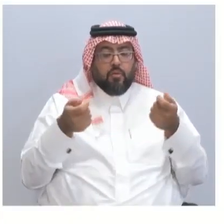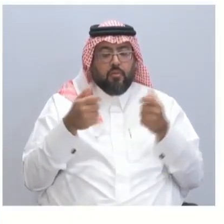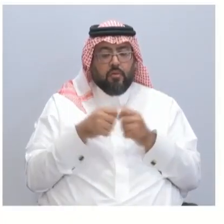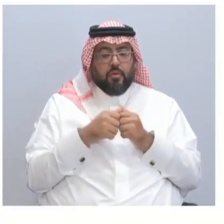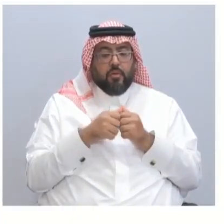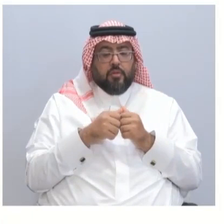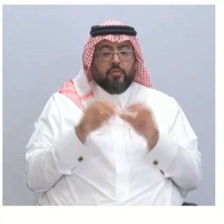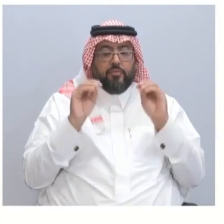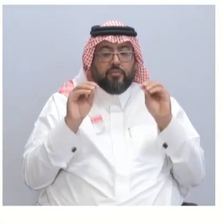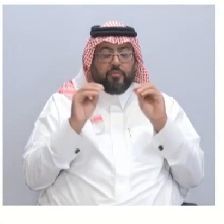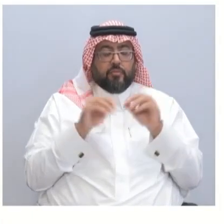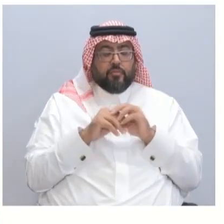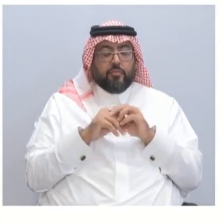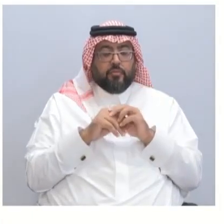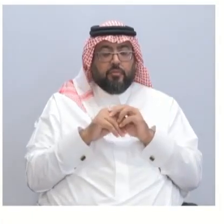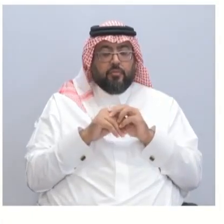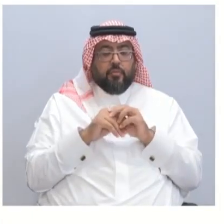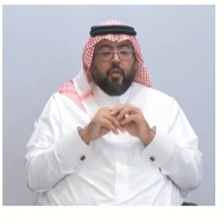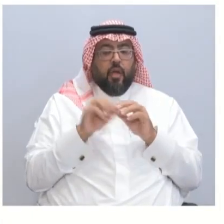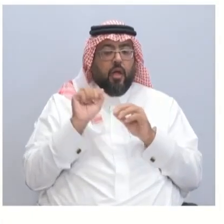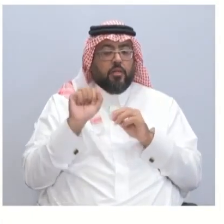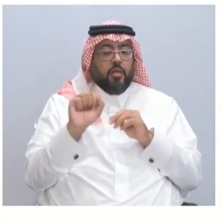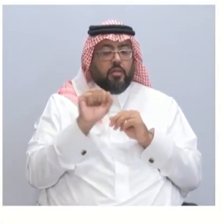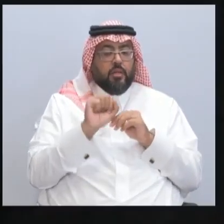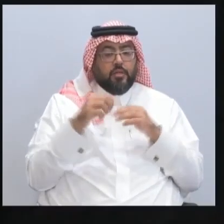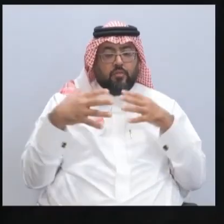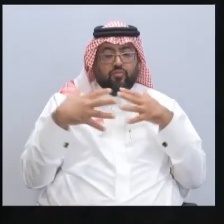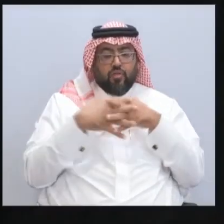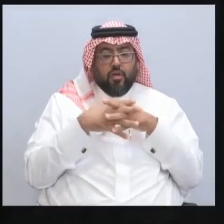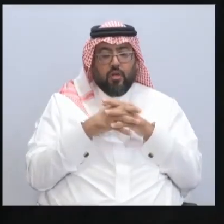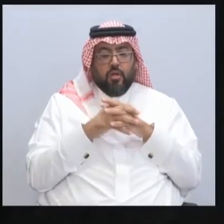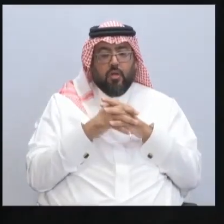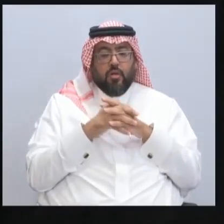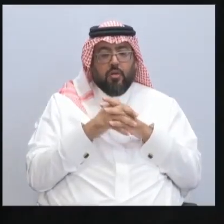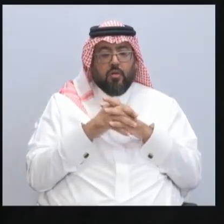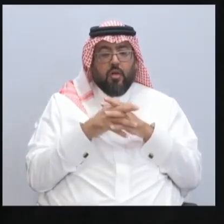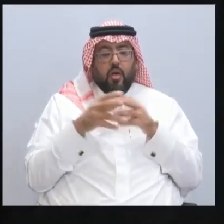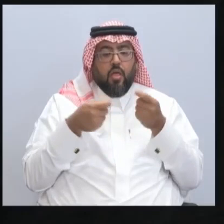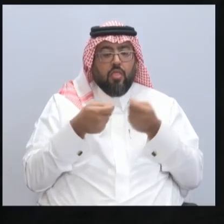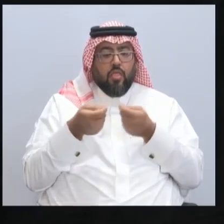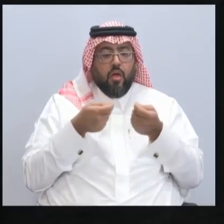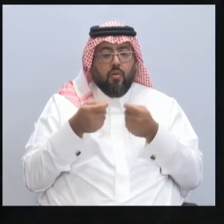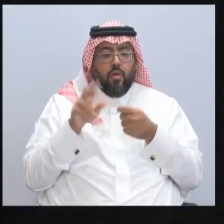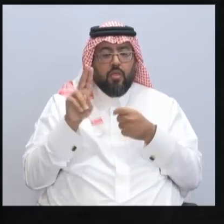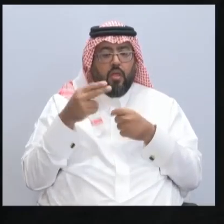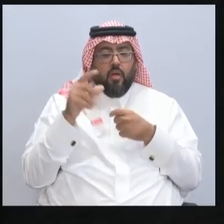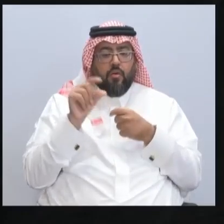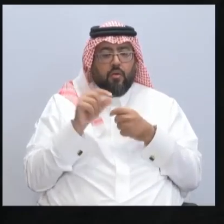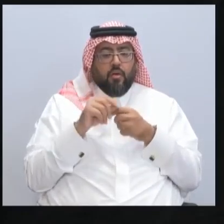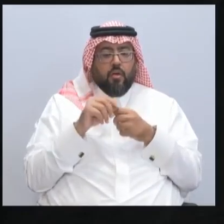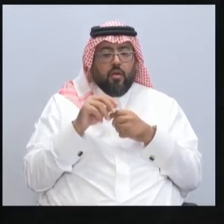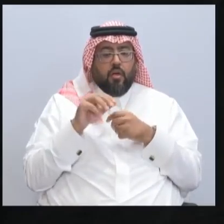كذلك تحدثنا في الدرس السابق عن الخصائص المشتركه لدول مجلس التعاون لدول الخليج